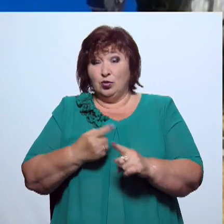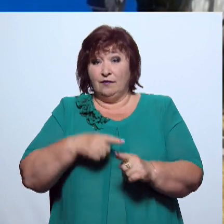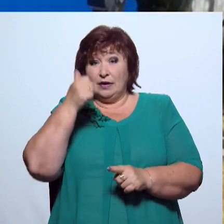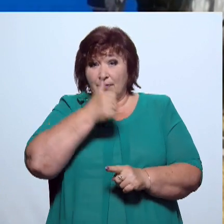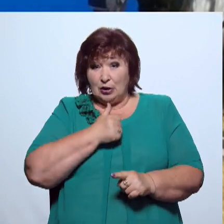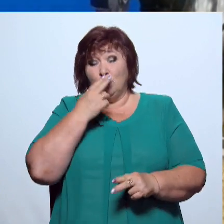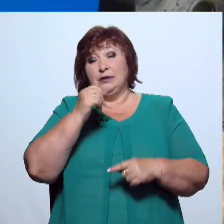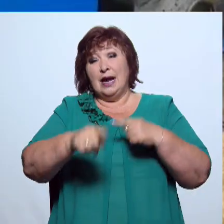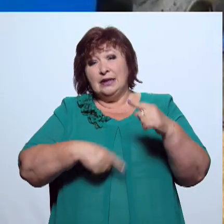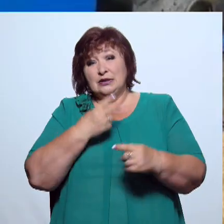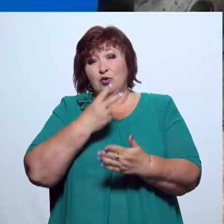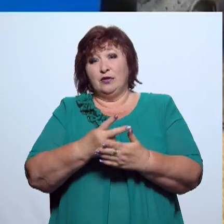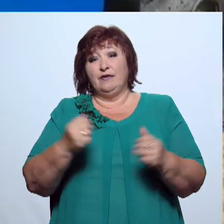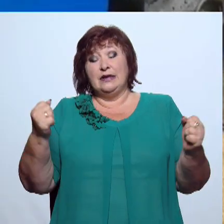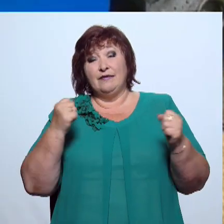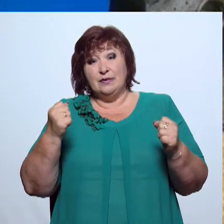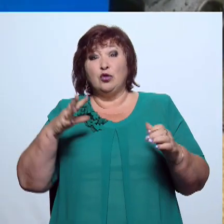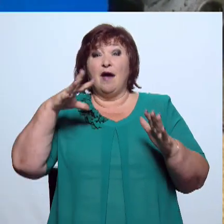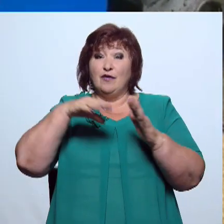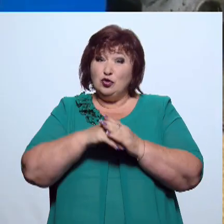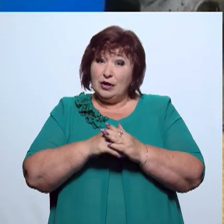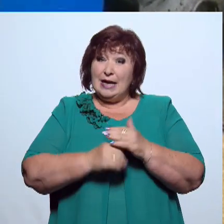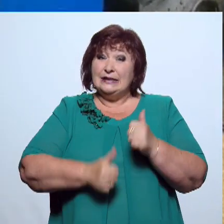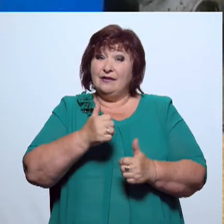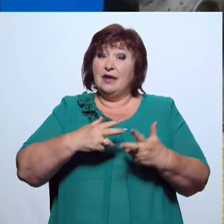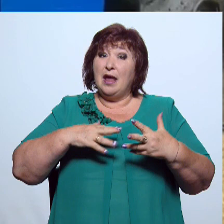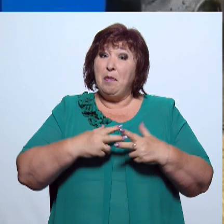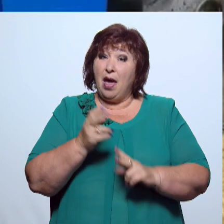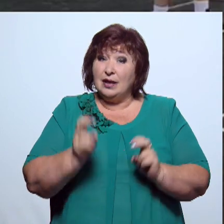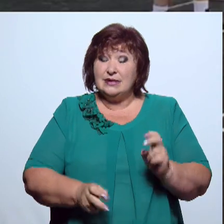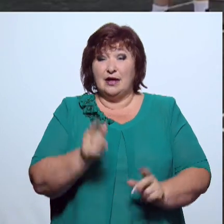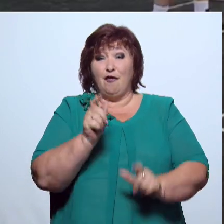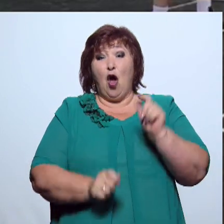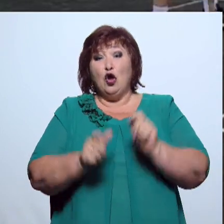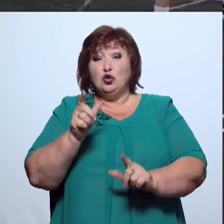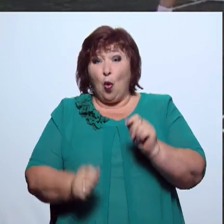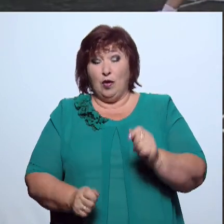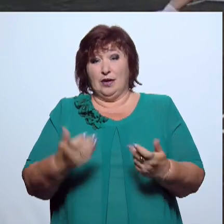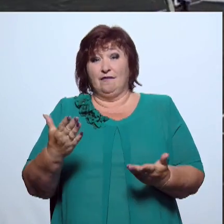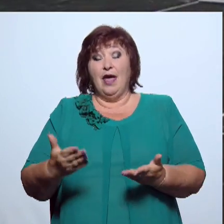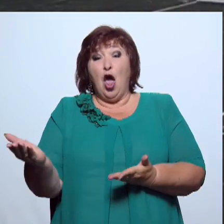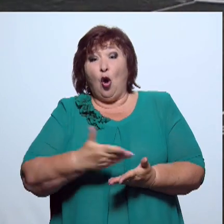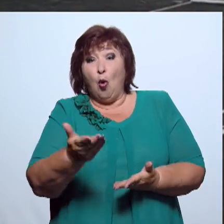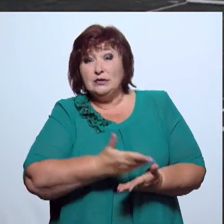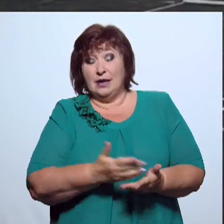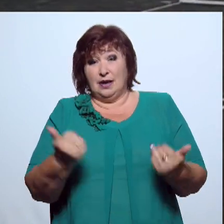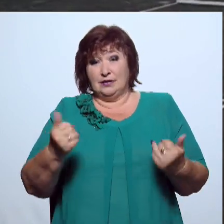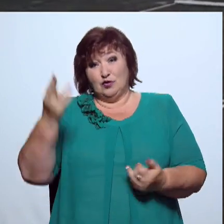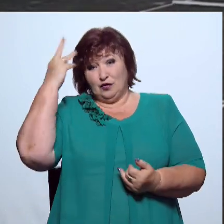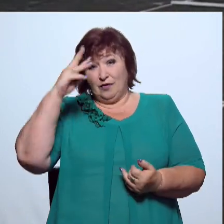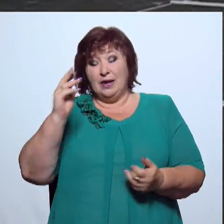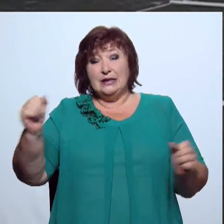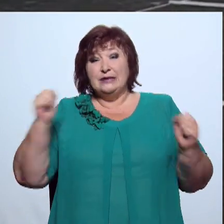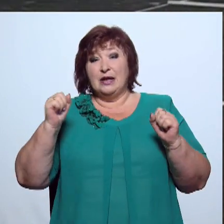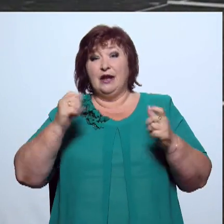помимо традиционных видов спорта, в нее включили соревнования механизаторов, дойеров и косарей. Специально к играм в селе был построен современный